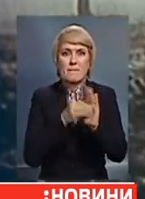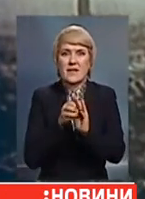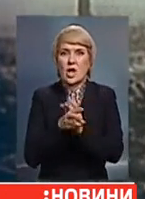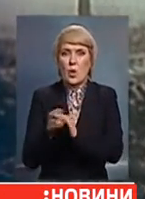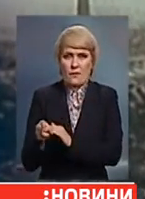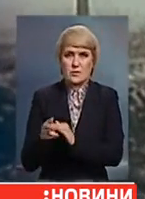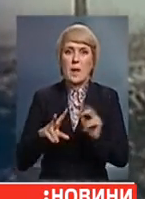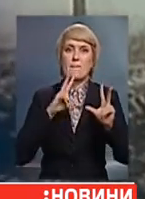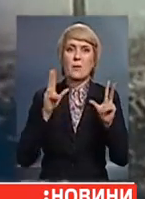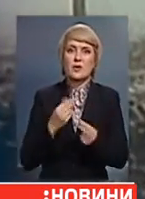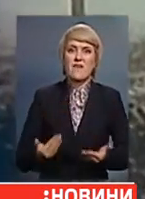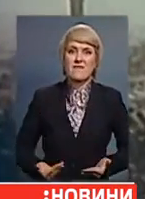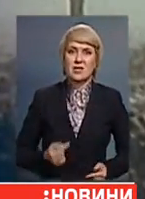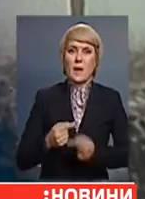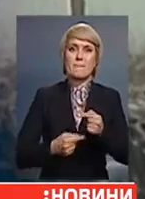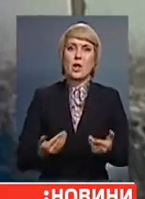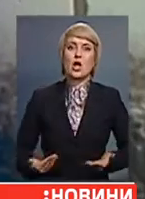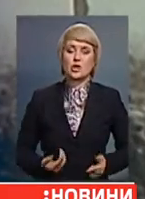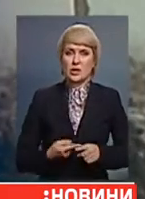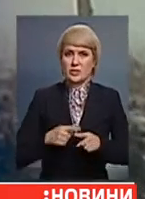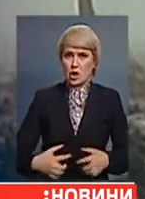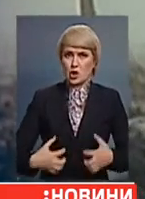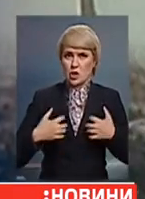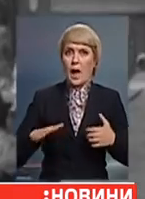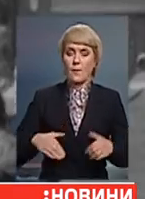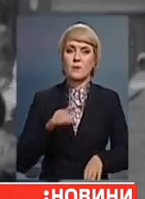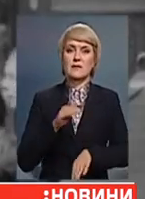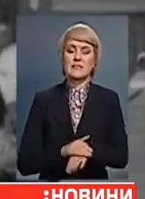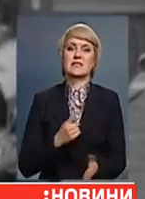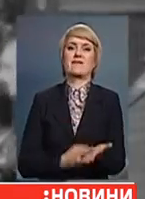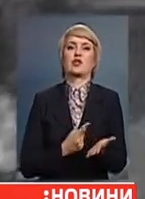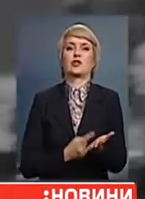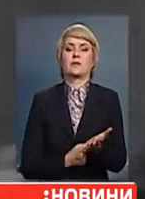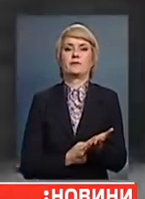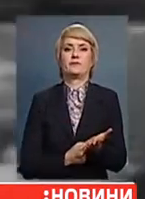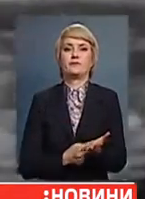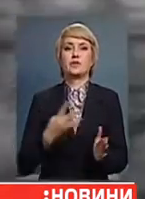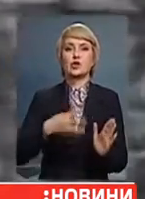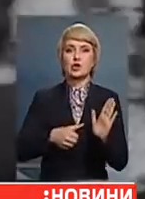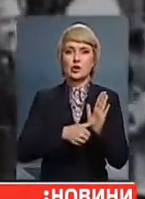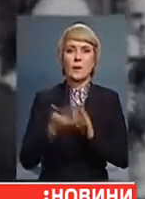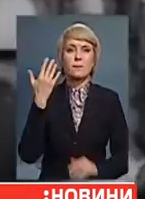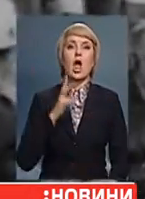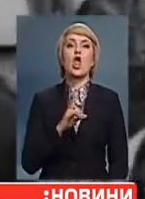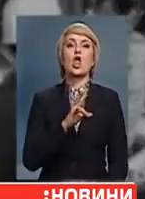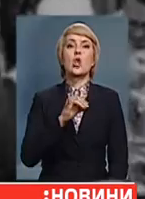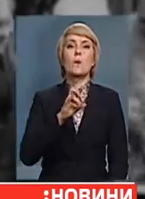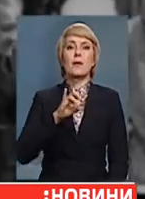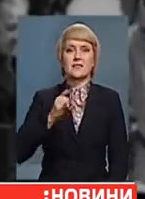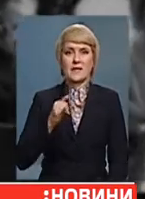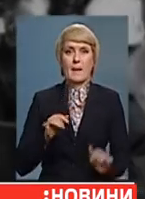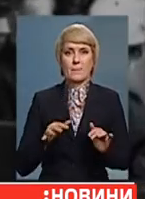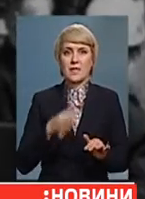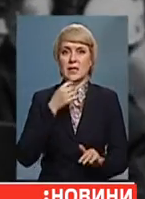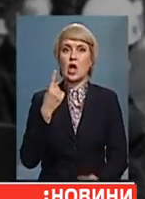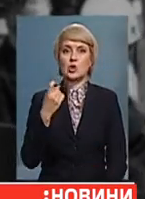Їм пощастило вижити, пережити цей жах і потім свідчити. У 46-му під час Нюрнберзького процесу заявили про 100